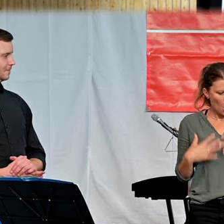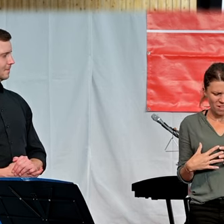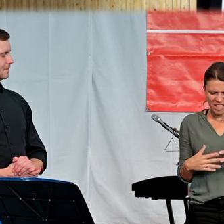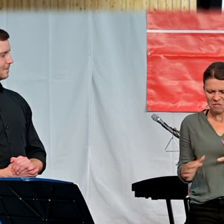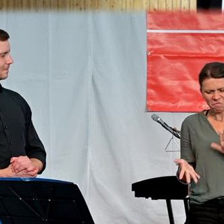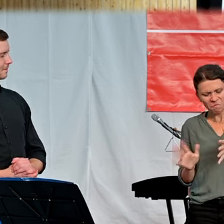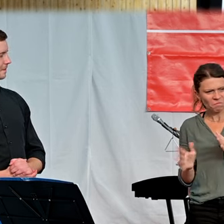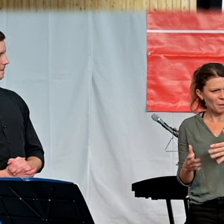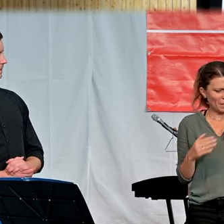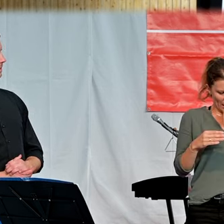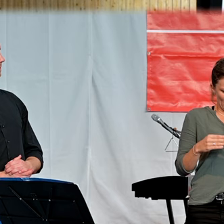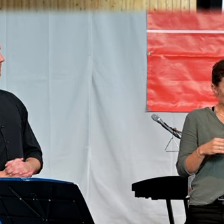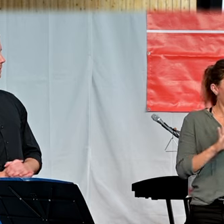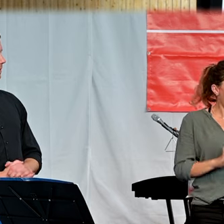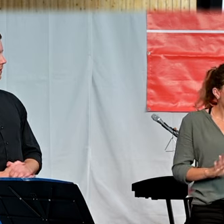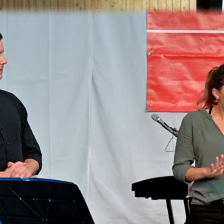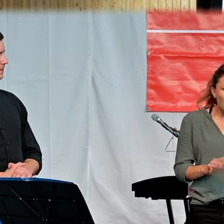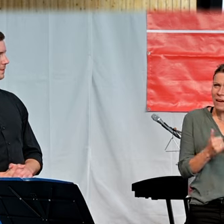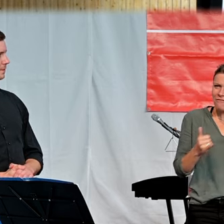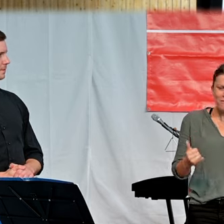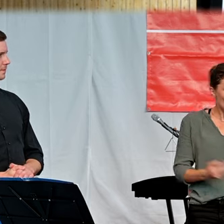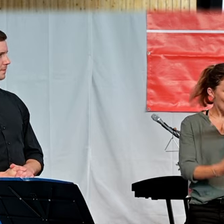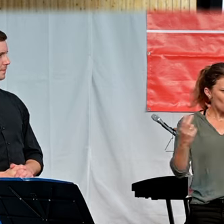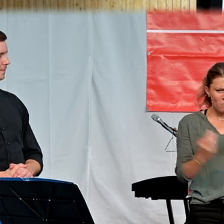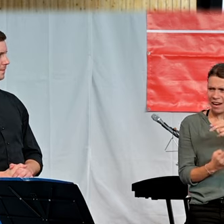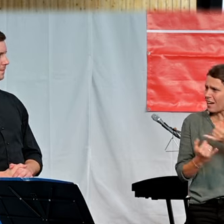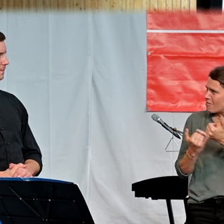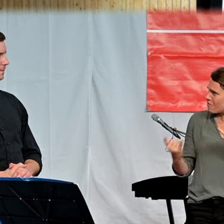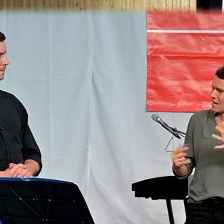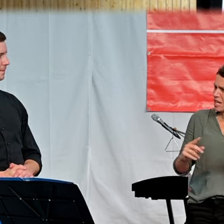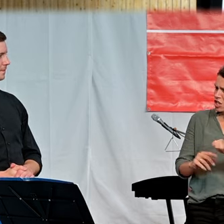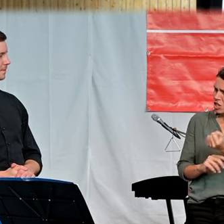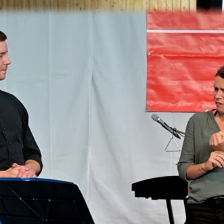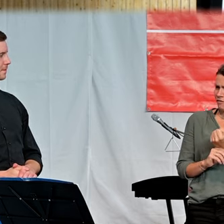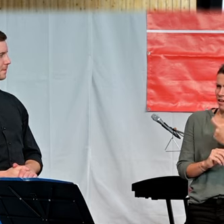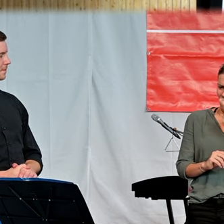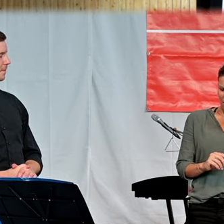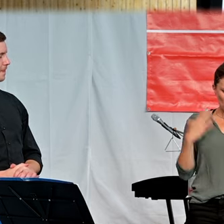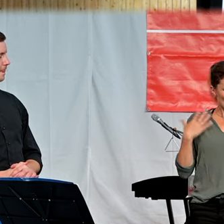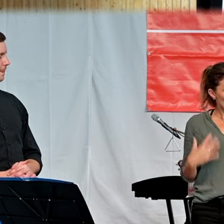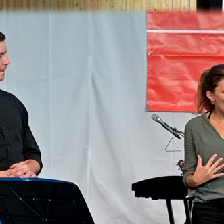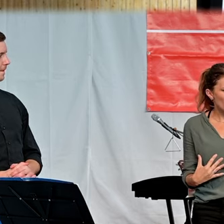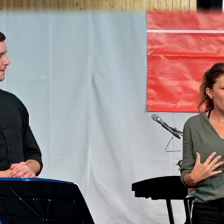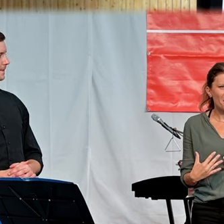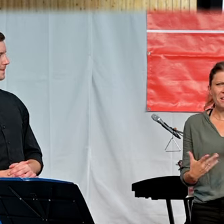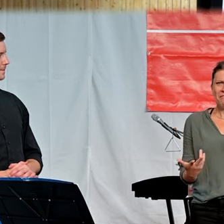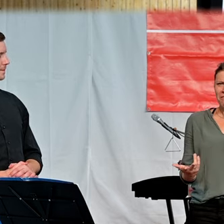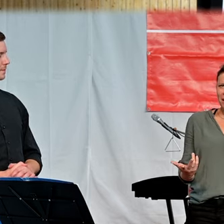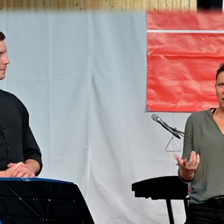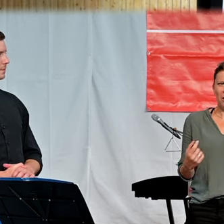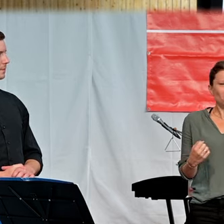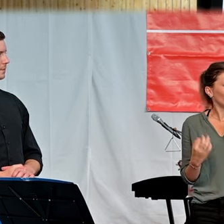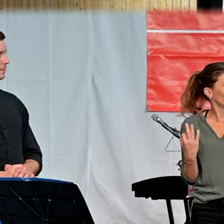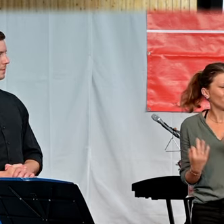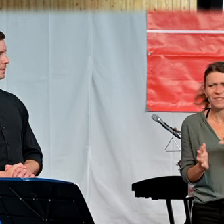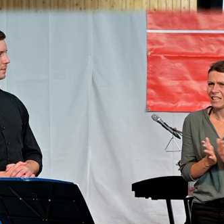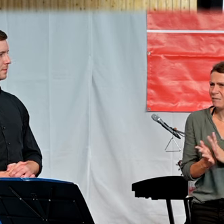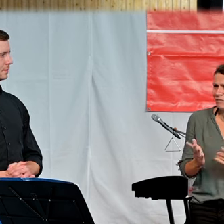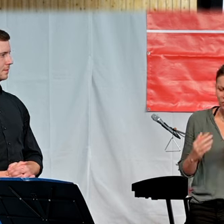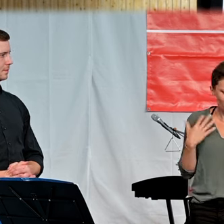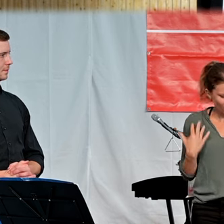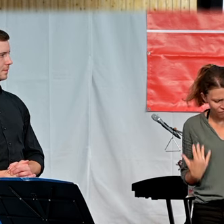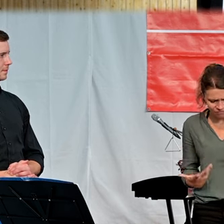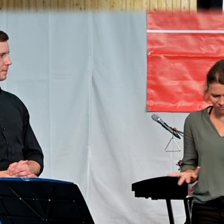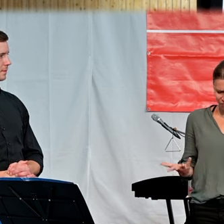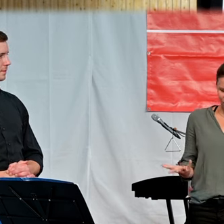die Frage ist, wie gehst du damit um? Wie kriegt man das zusammen, wenn vielleicht körperliche Beeinträchtigungen dazukommen und die Frage nach